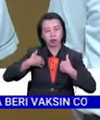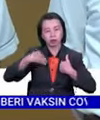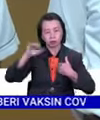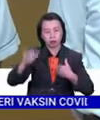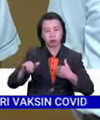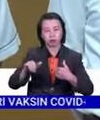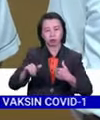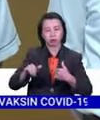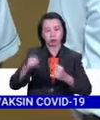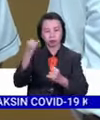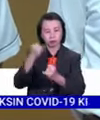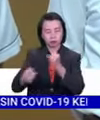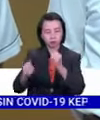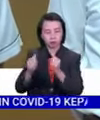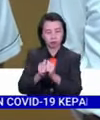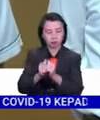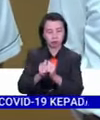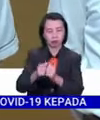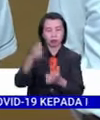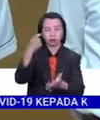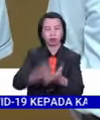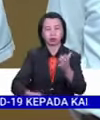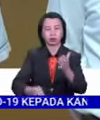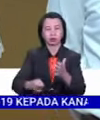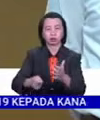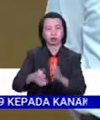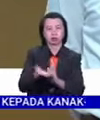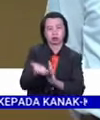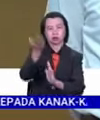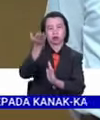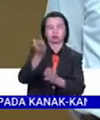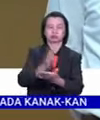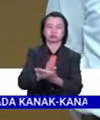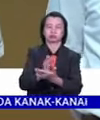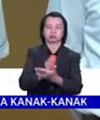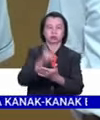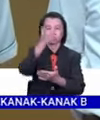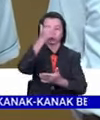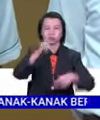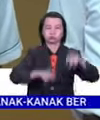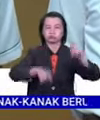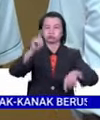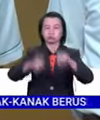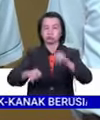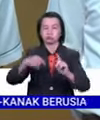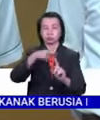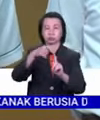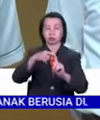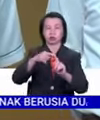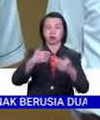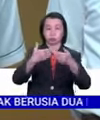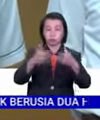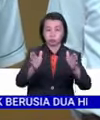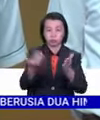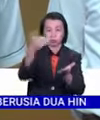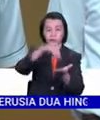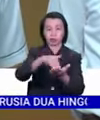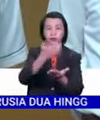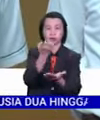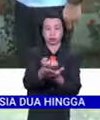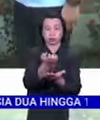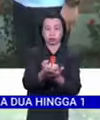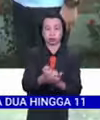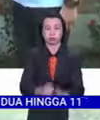disebut tadi MAFI menjangkakan kenaikan harga ini sementara ekoran ketidaktentuan apabila kita mula membuka semula ekonomi